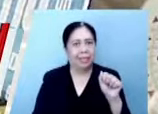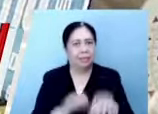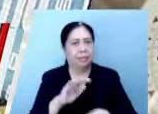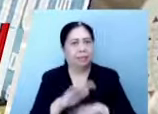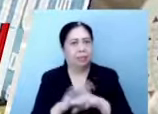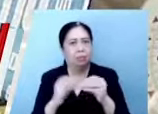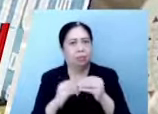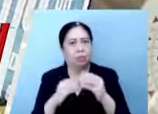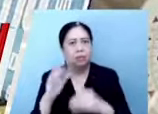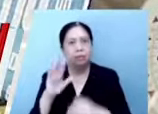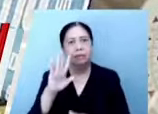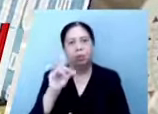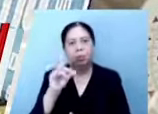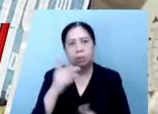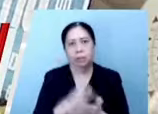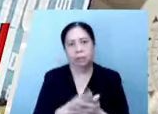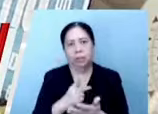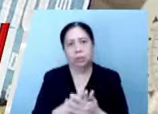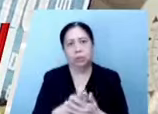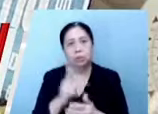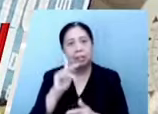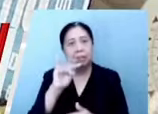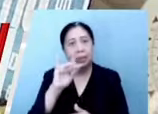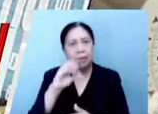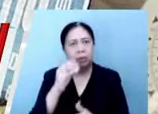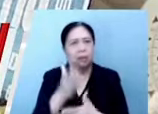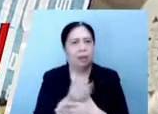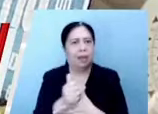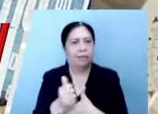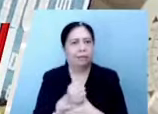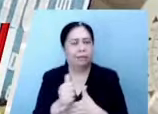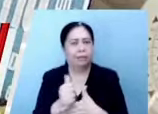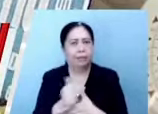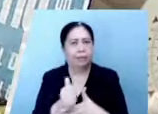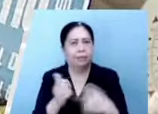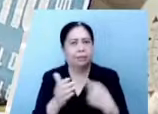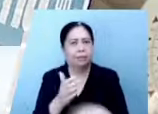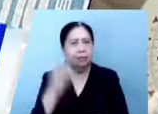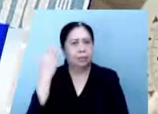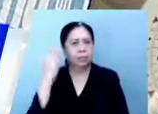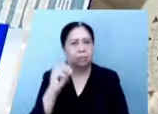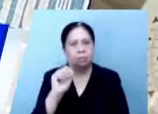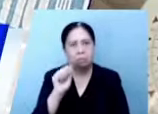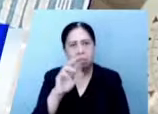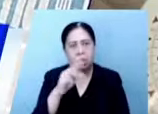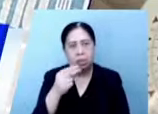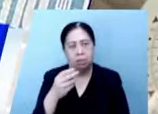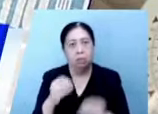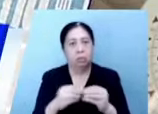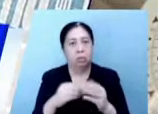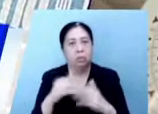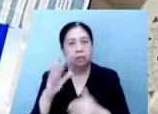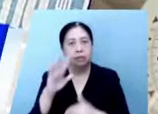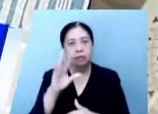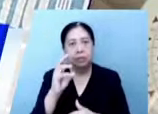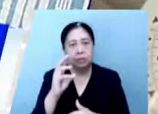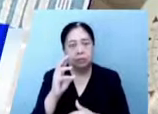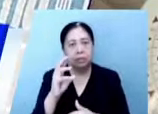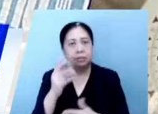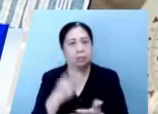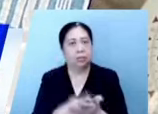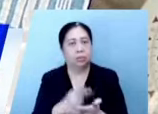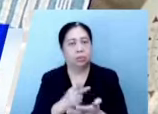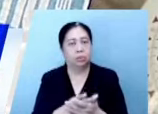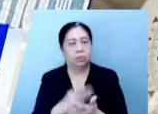51 pesos kada kilo ang average price ng regular milled rice noong Marso. Nasa mahigit 56 pesos kada kilo naman ang well